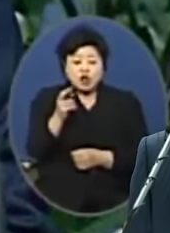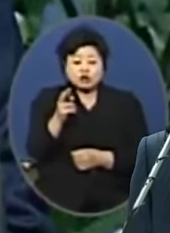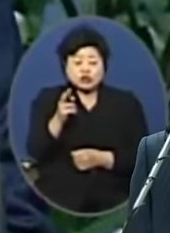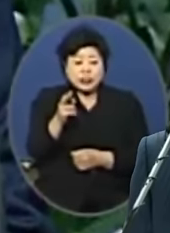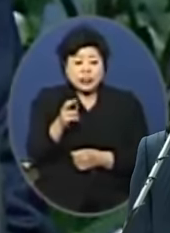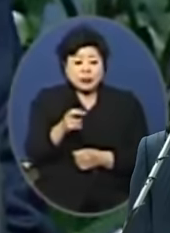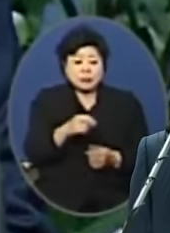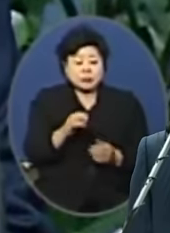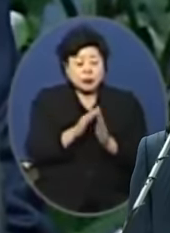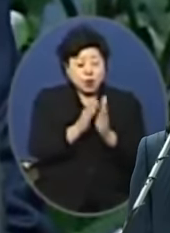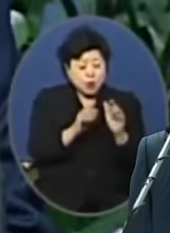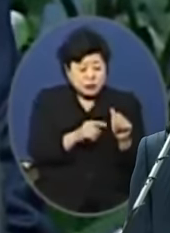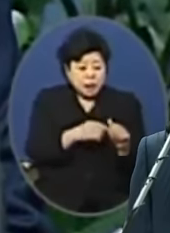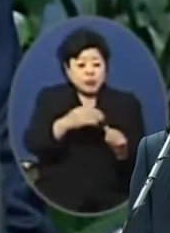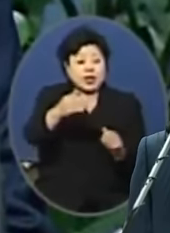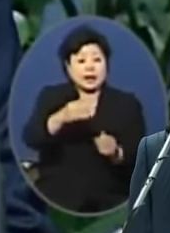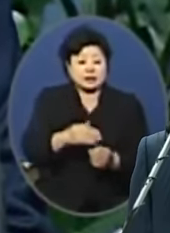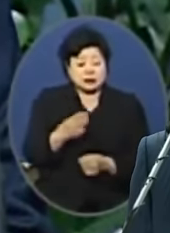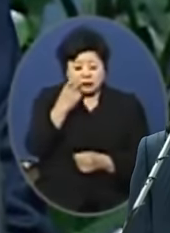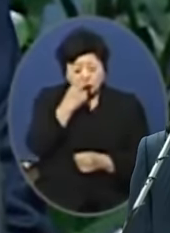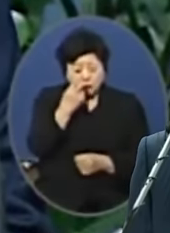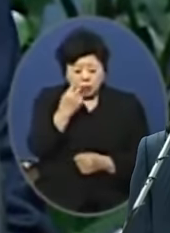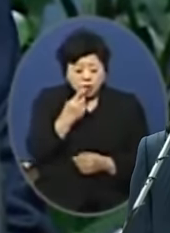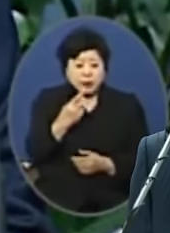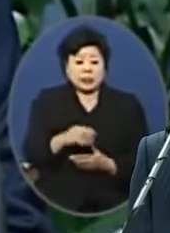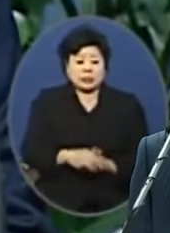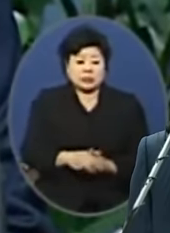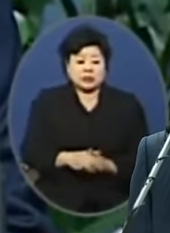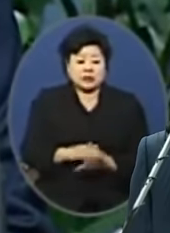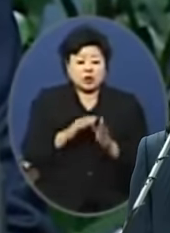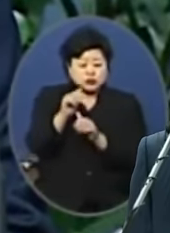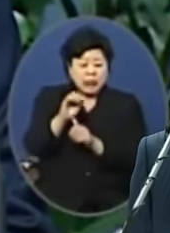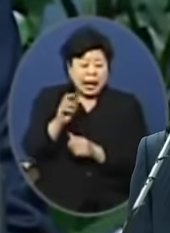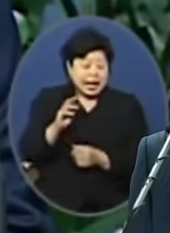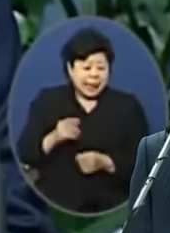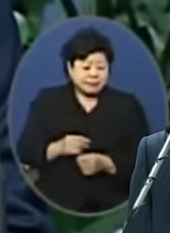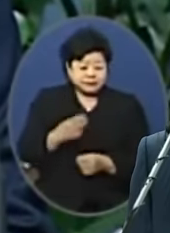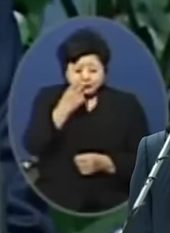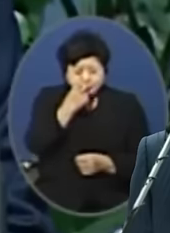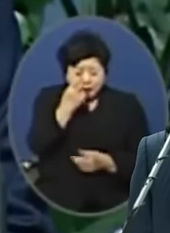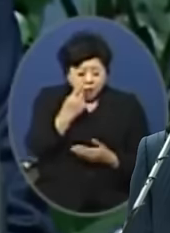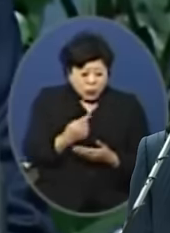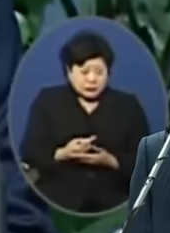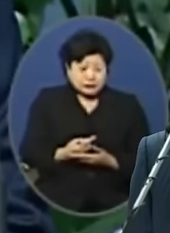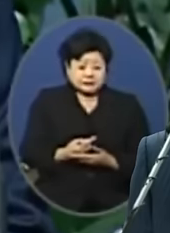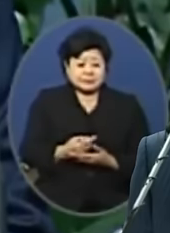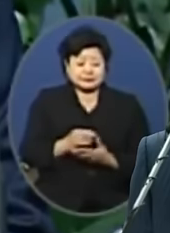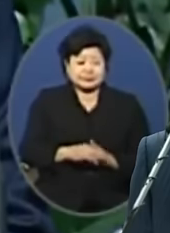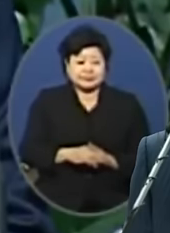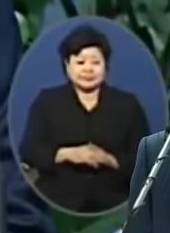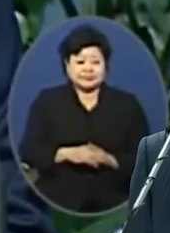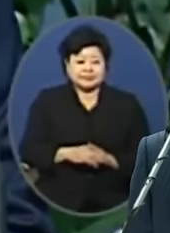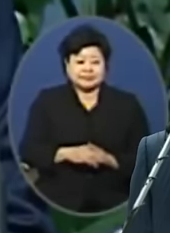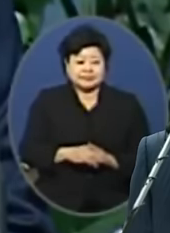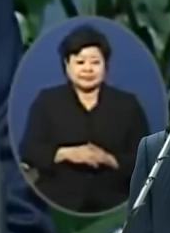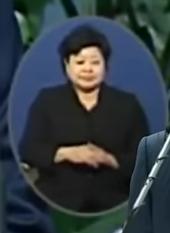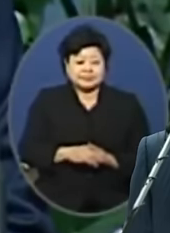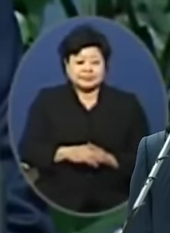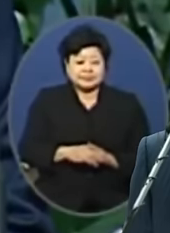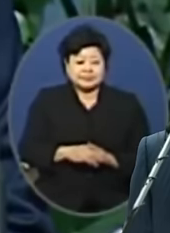택해서 모세가 보내서 정탐하고 오라 했는데 여호수아와 갈렙이 정탐하고 와서